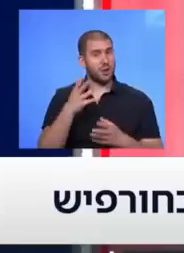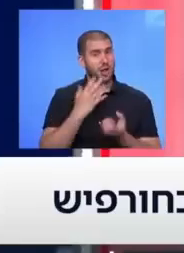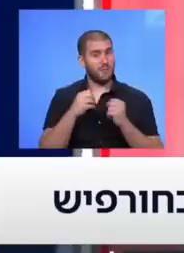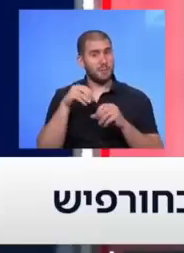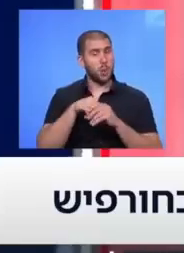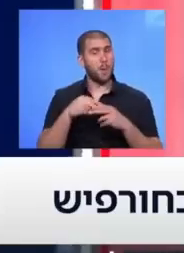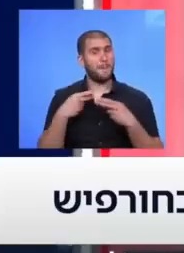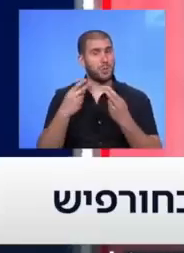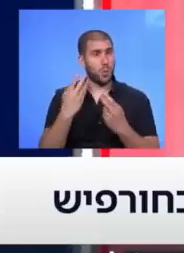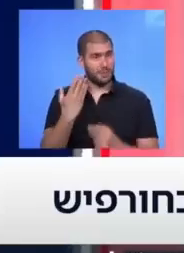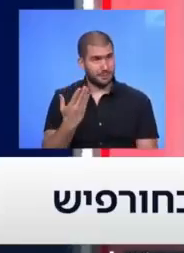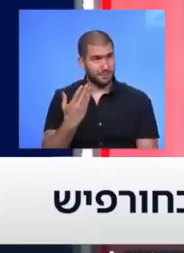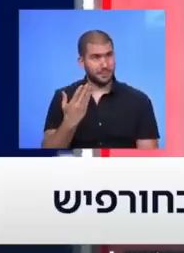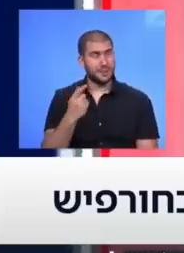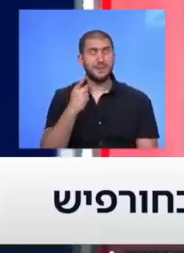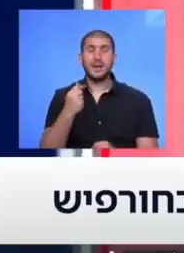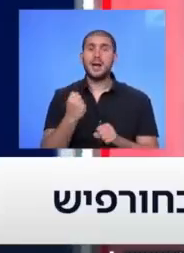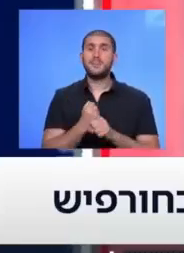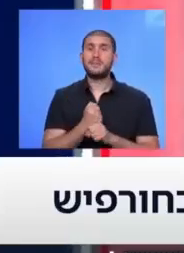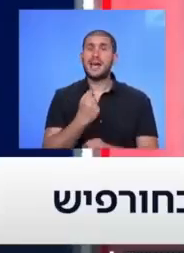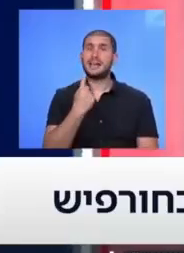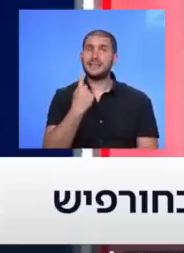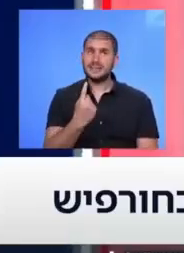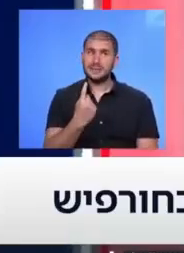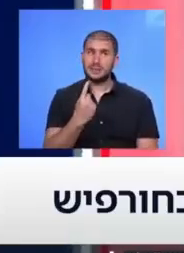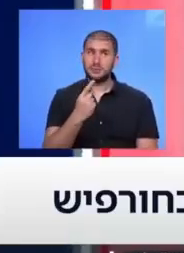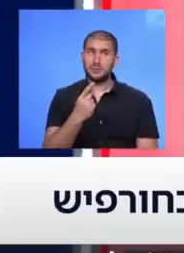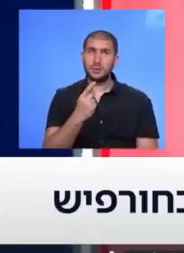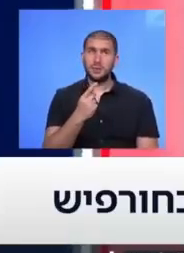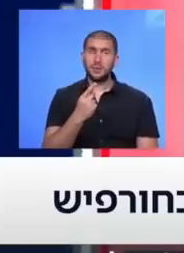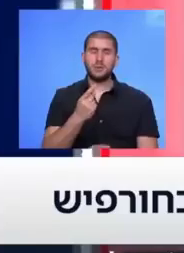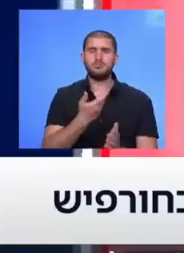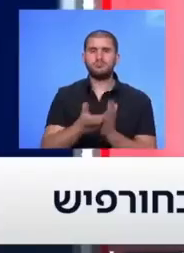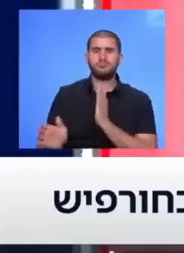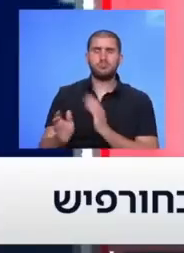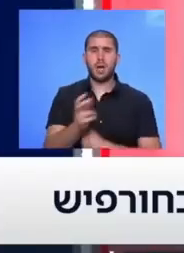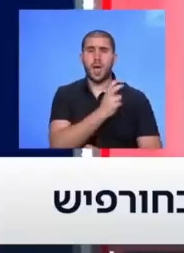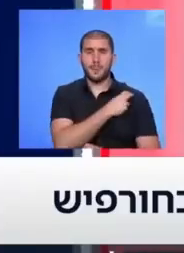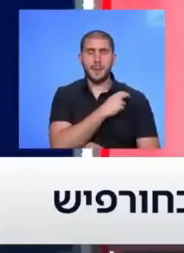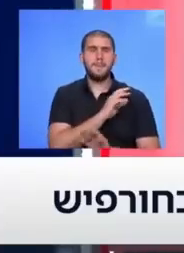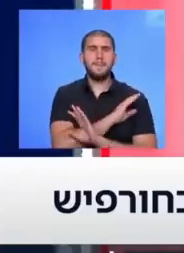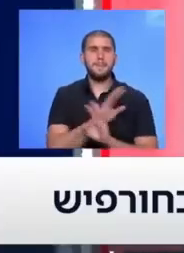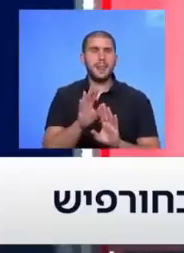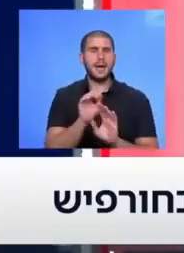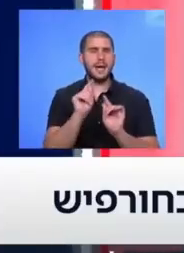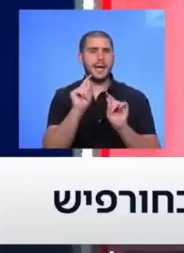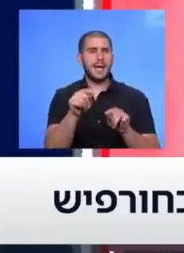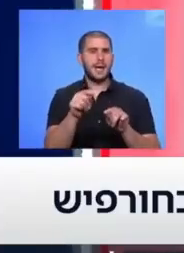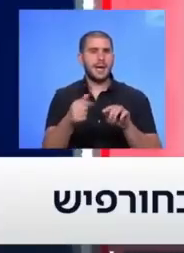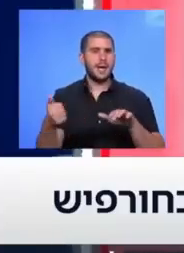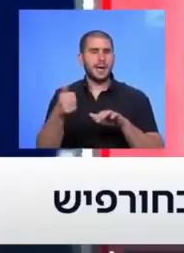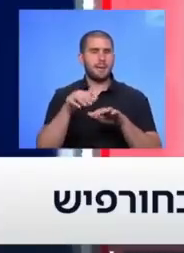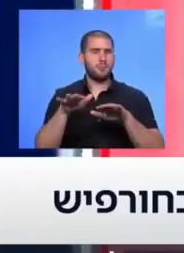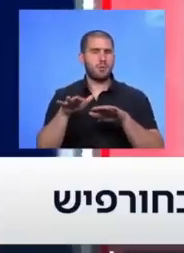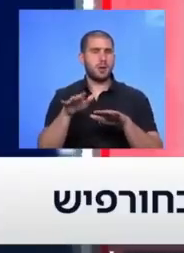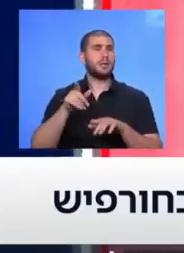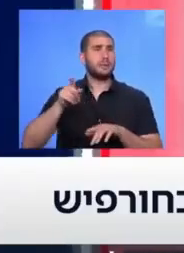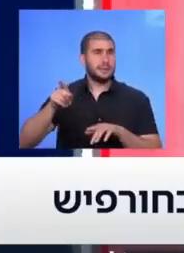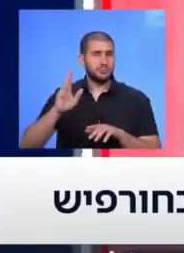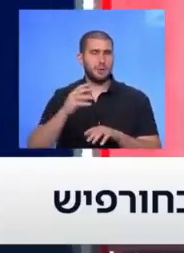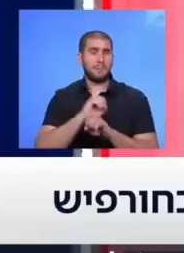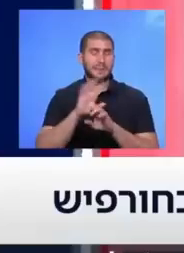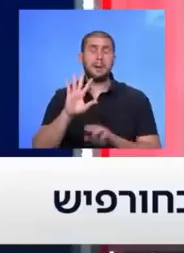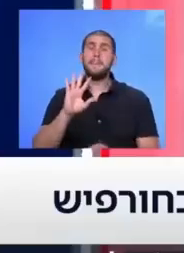החולים, ושהמבצע הזה הורד מסדר היום על ידי הרמטכ"ל מבלי להגיע לדרג המדיני. זה מה שאתה פרסמת. זה מה שאני פרסמתי.